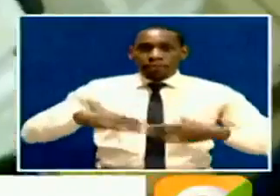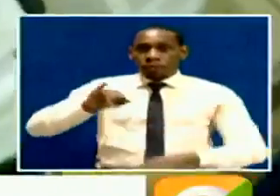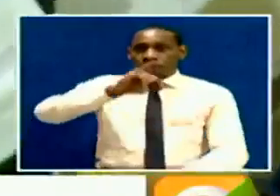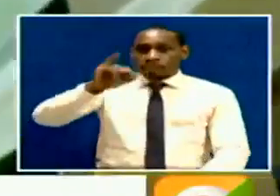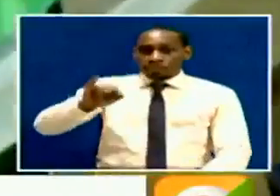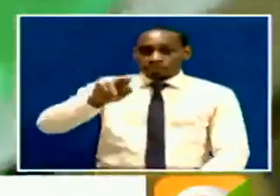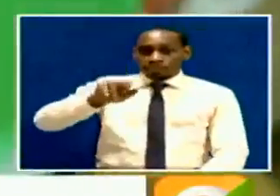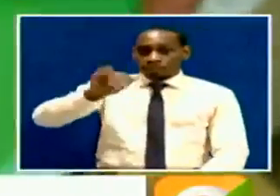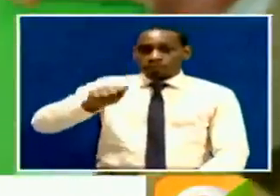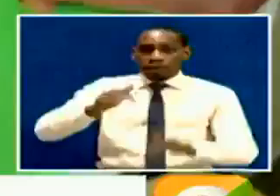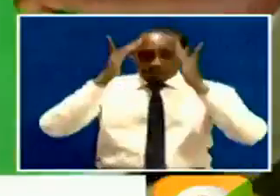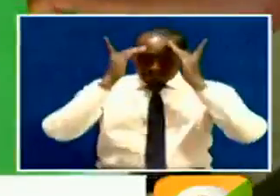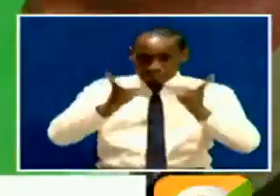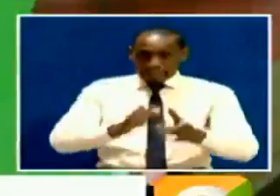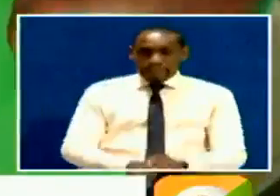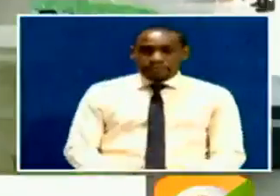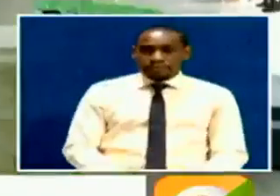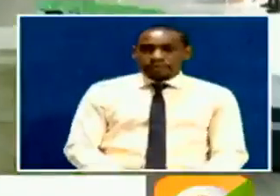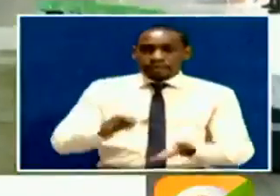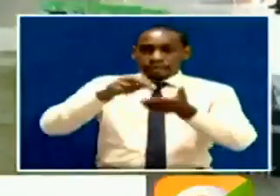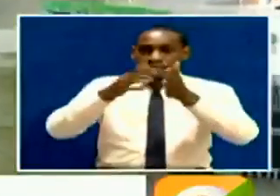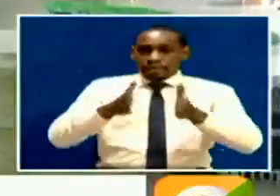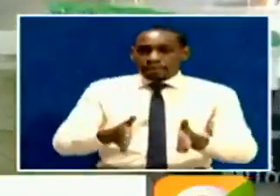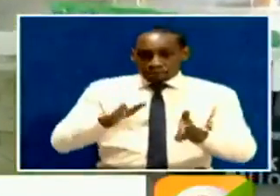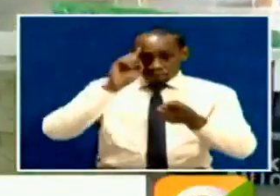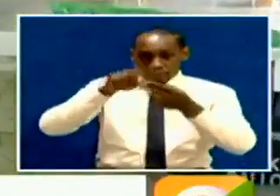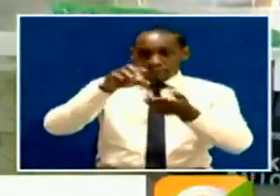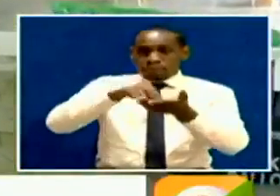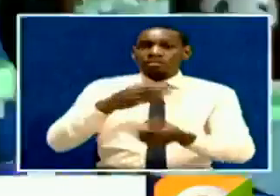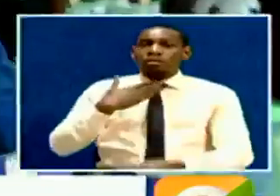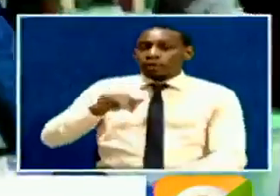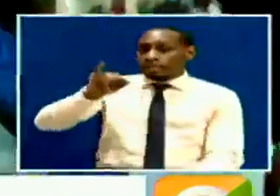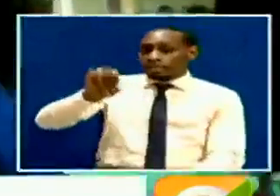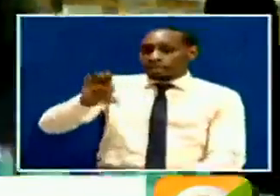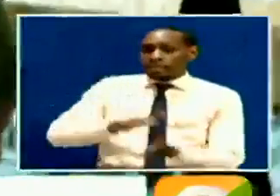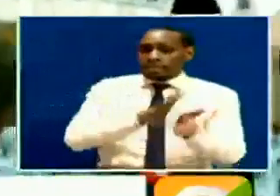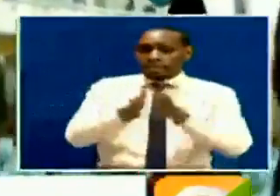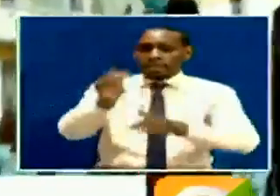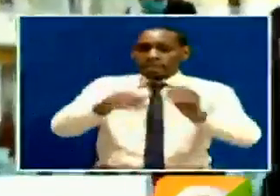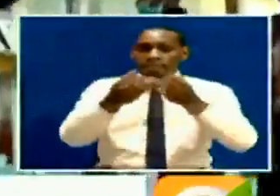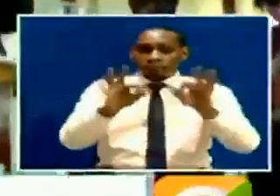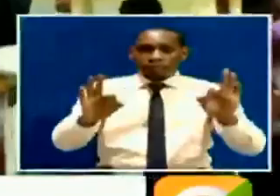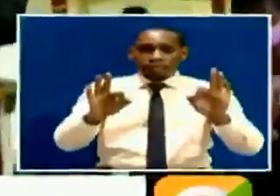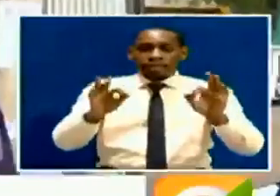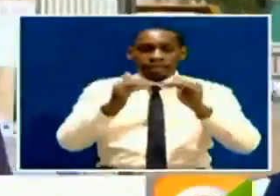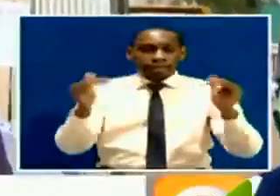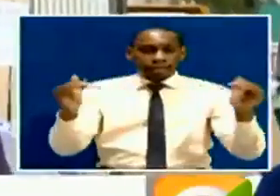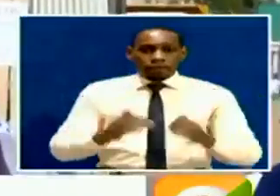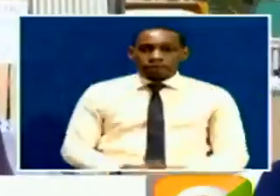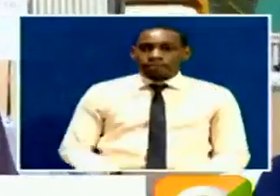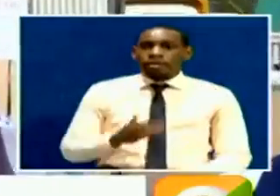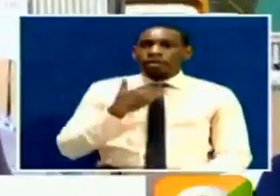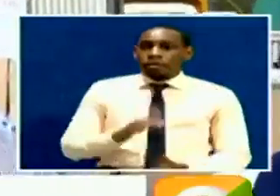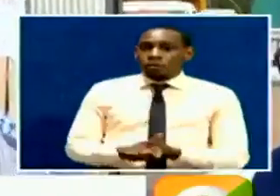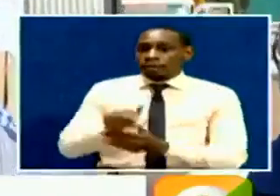of Juja. Waniaji wa kiti hicho wakiitaka IEBC kuandaa uchaguzi wa huru na haki.